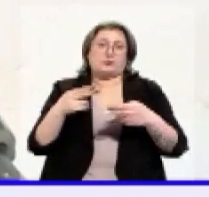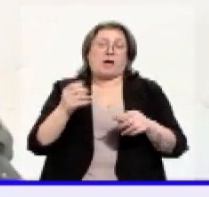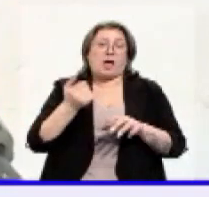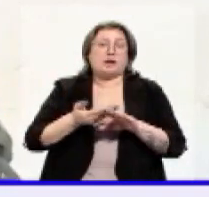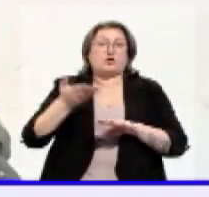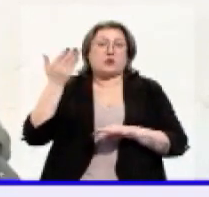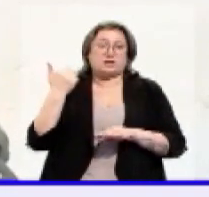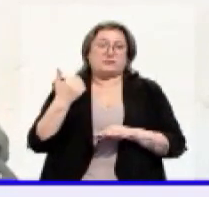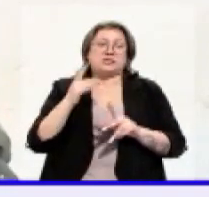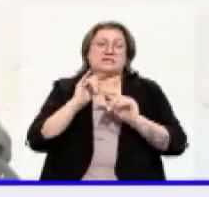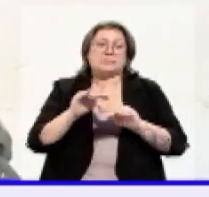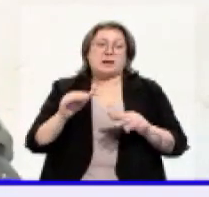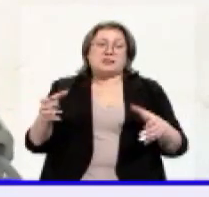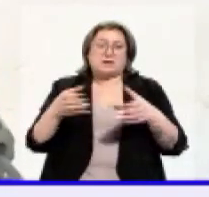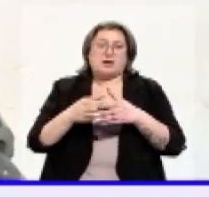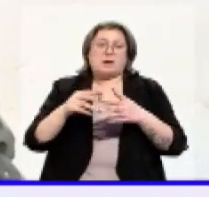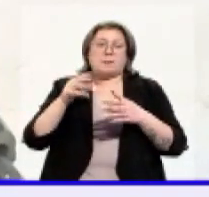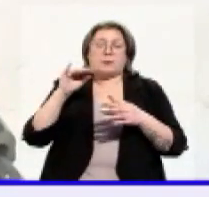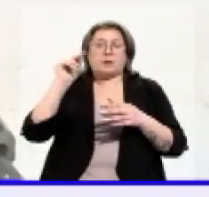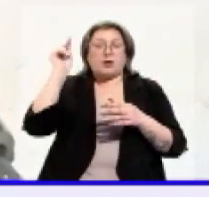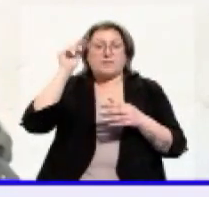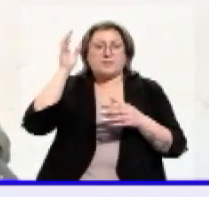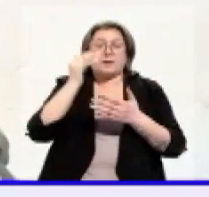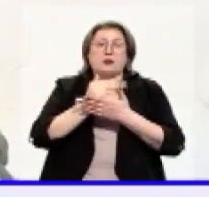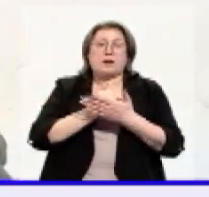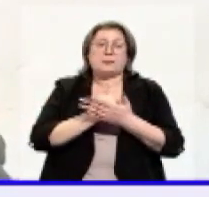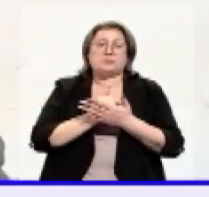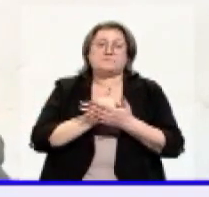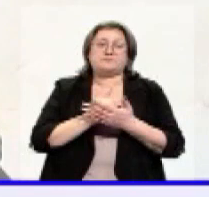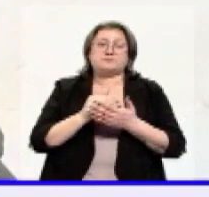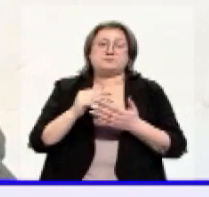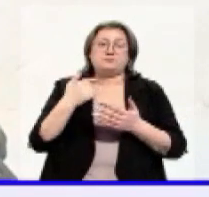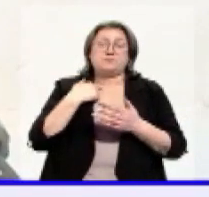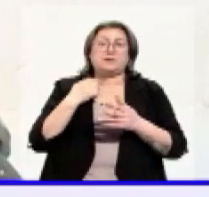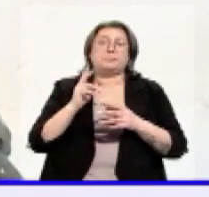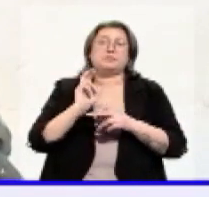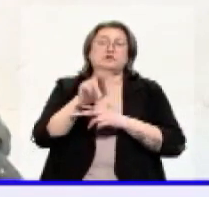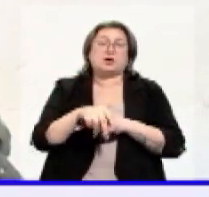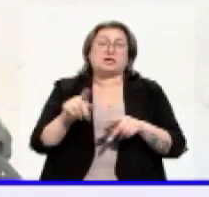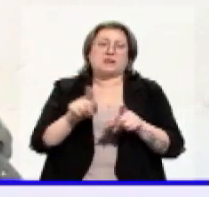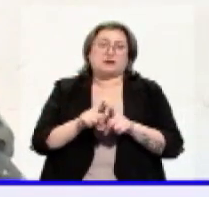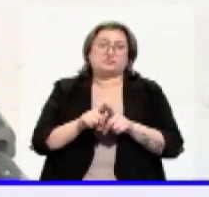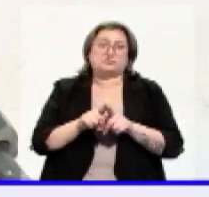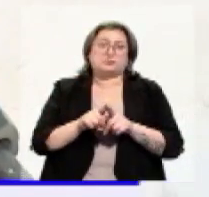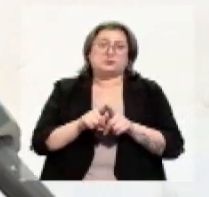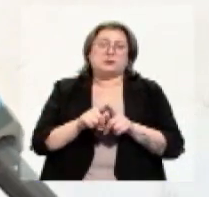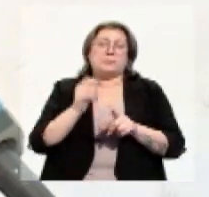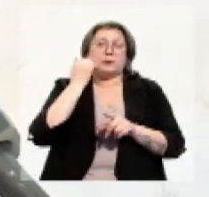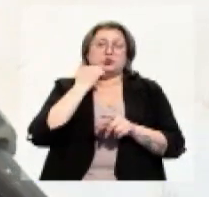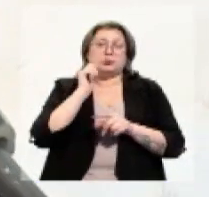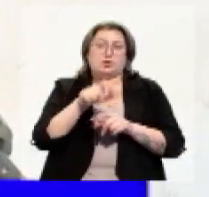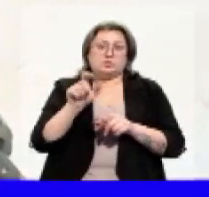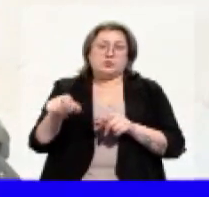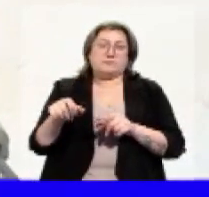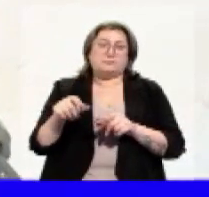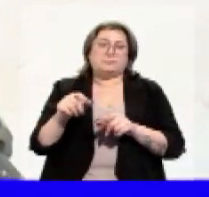этого мы работали с ребятами по образовательной программе Community Service, то есть мы приезжали также к пожилым